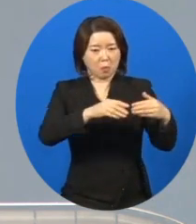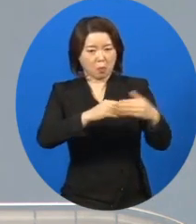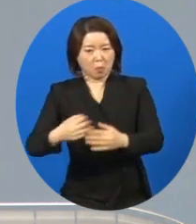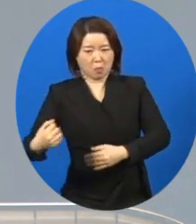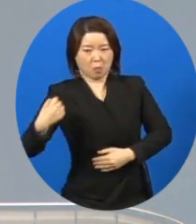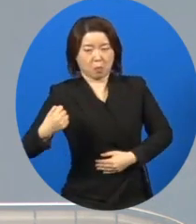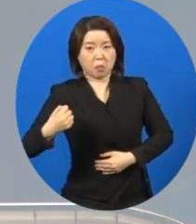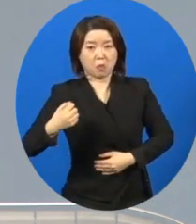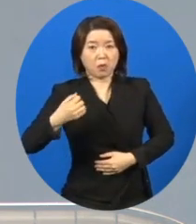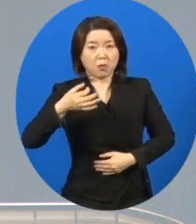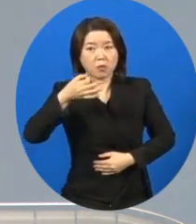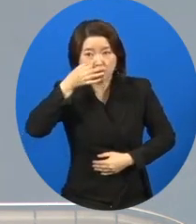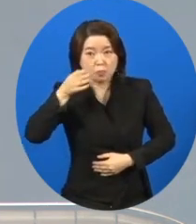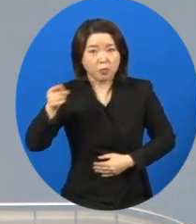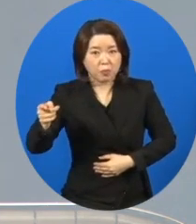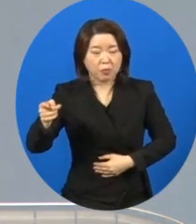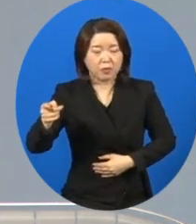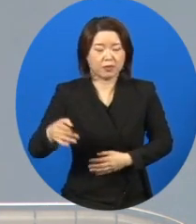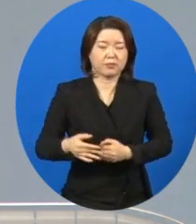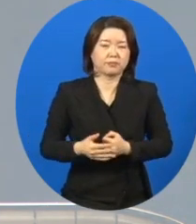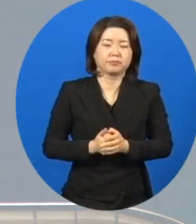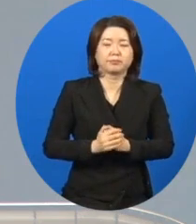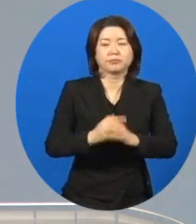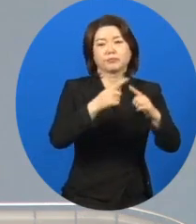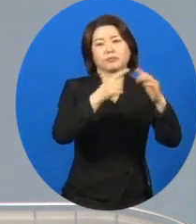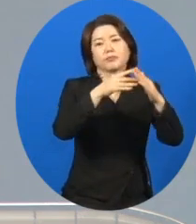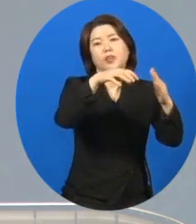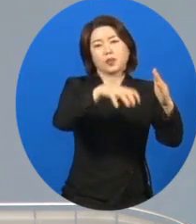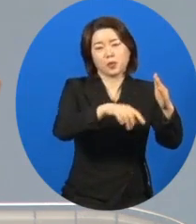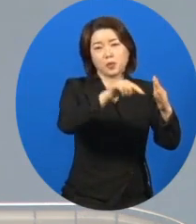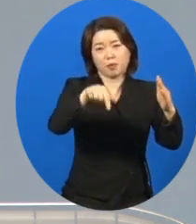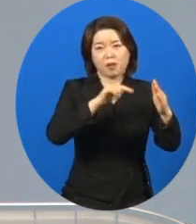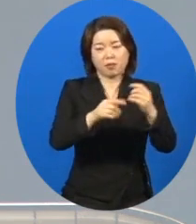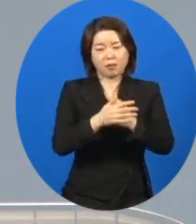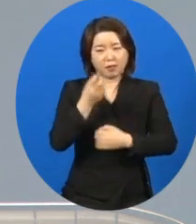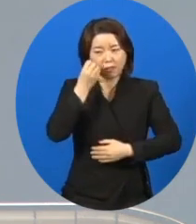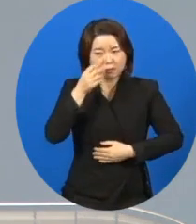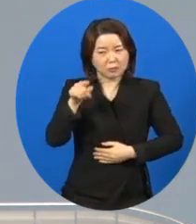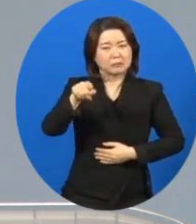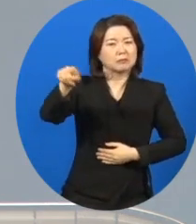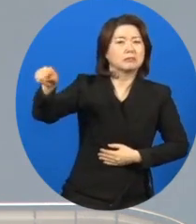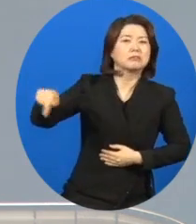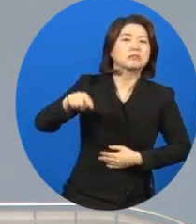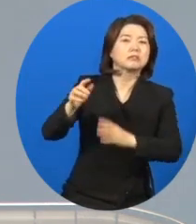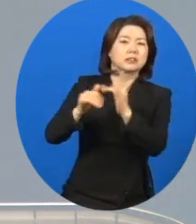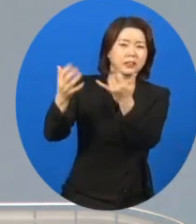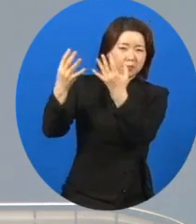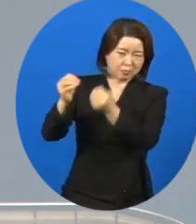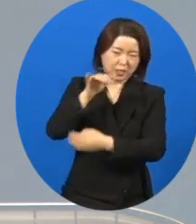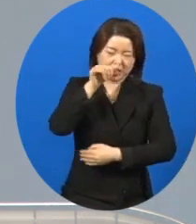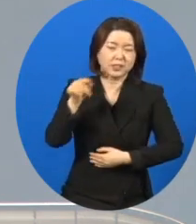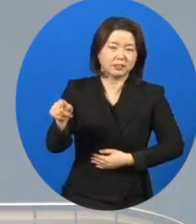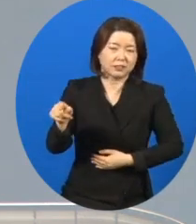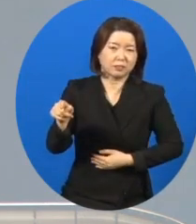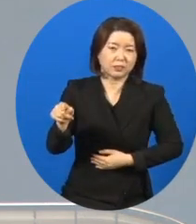보이는 거예요. 그래서 교회 안에 의외로 그런 분들이 꽤 많습니다.